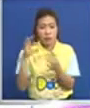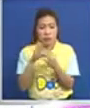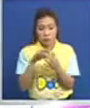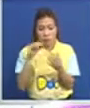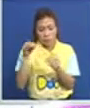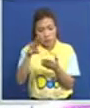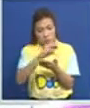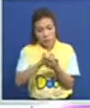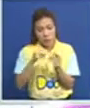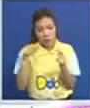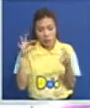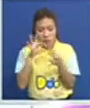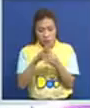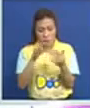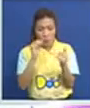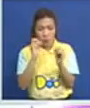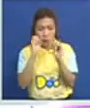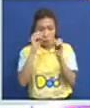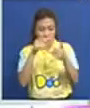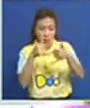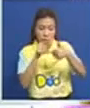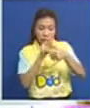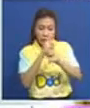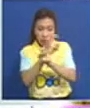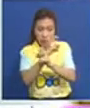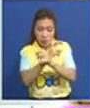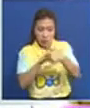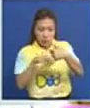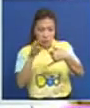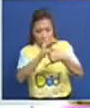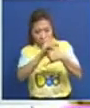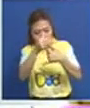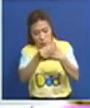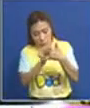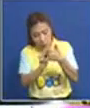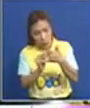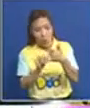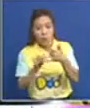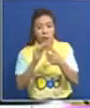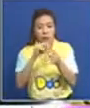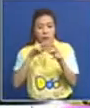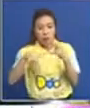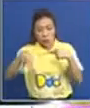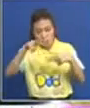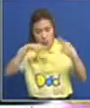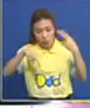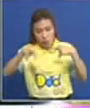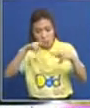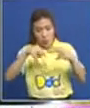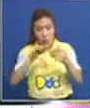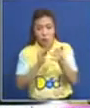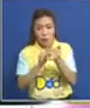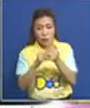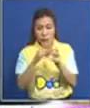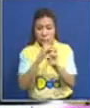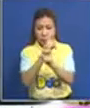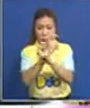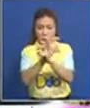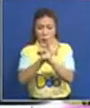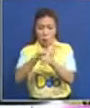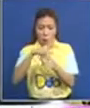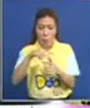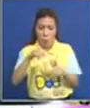ณาการรับซ่อมร่างอาจารย์ใหญ่กับทางโรงพยาบาลกลาง3ร่างการซ่อมร่างสรีระโครงกระดูกขนาด